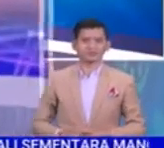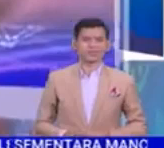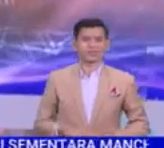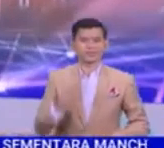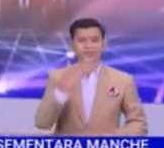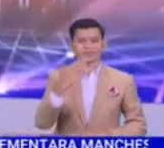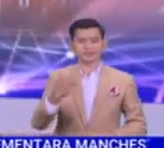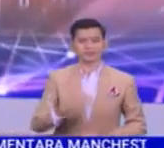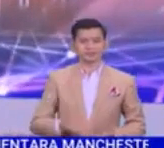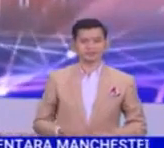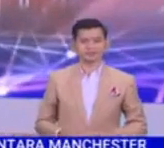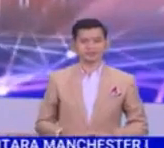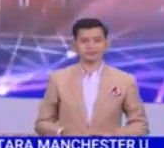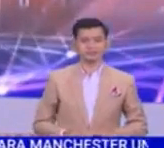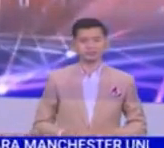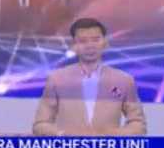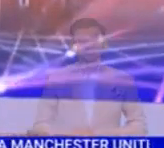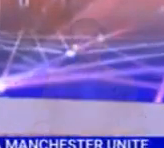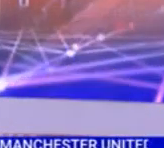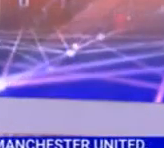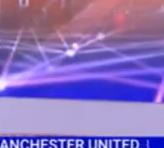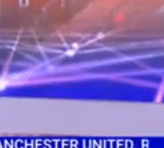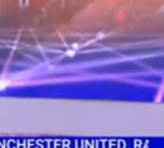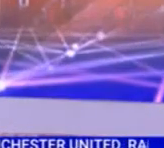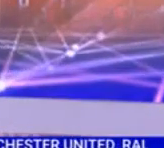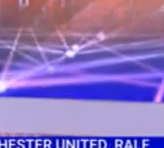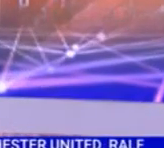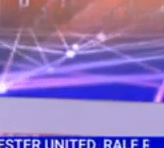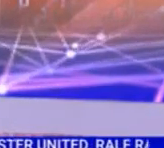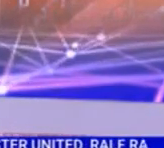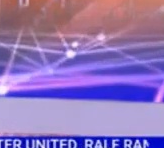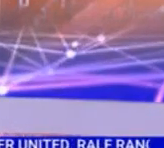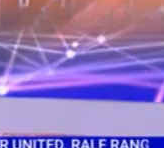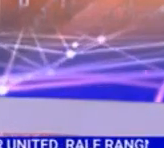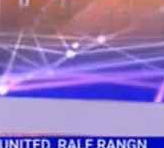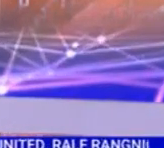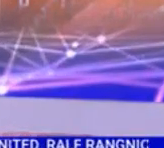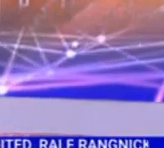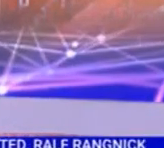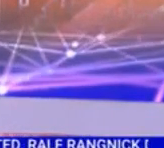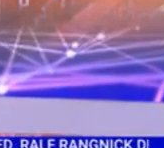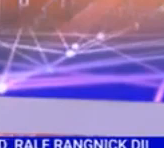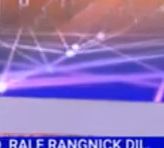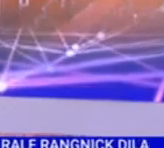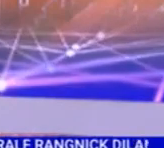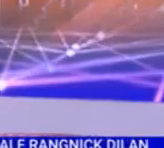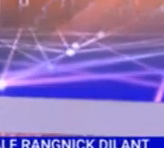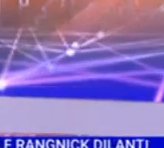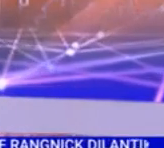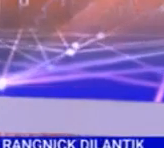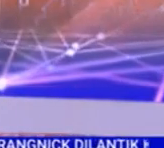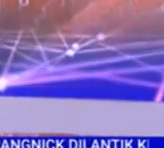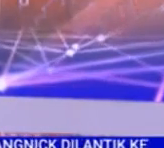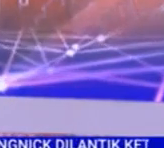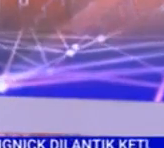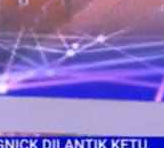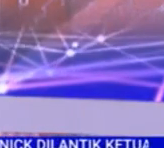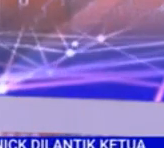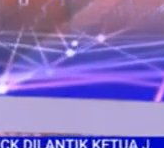Terima kasih. Berita wilayah berakhir di sini. Dapatkan perkembangan sahih sepanjang masa melalui portal Berita RTM di